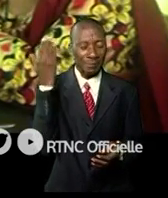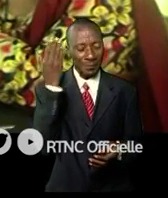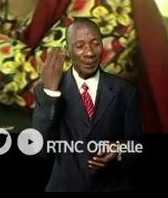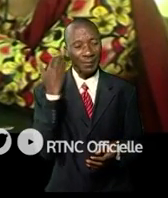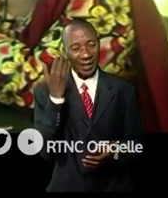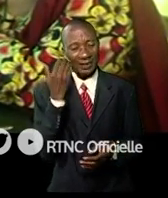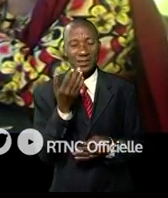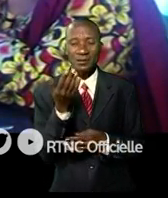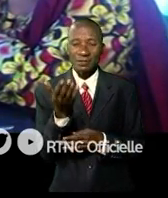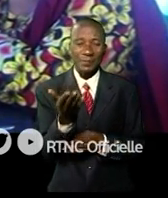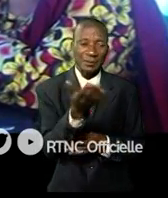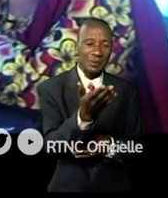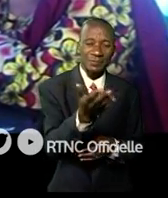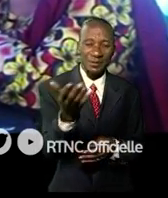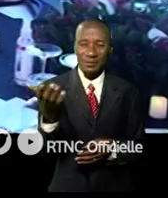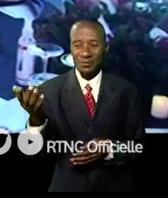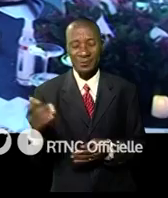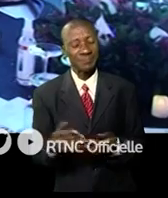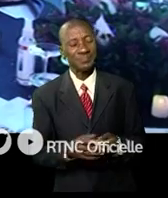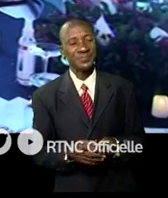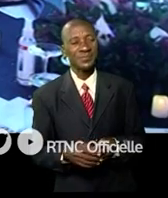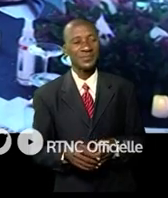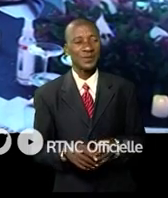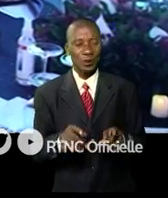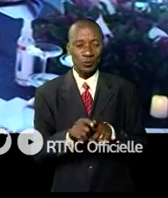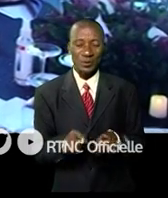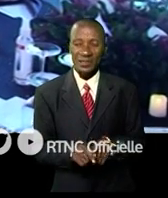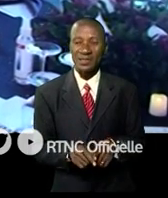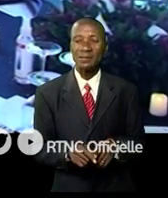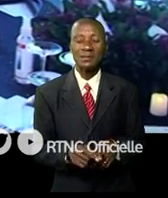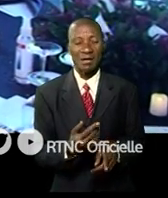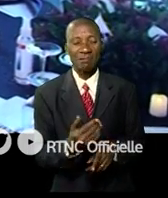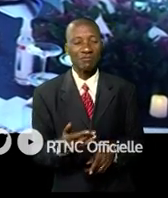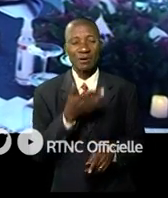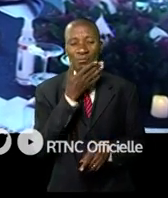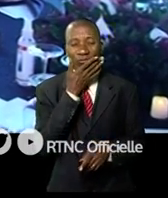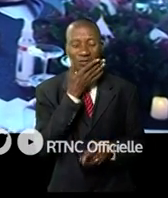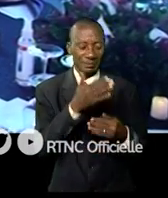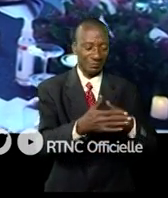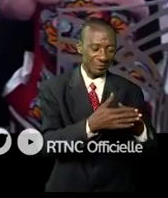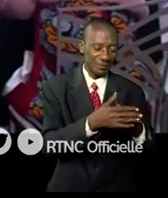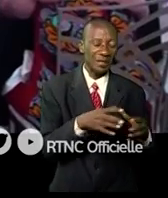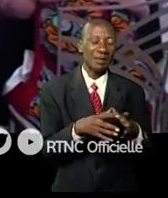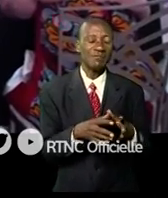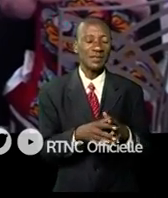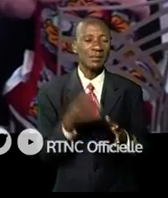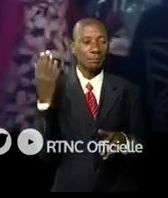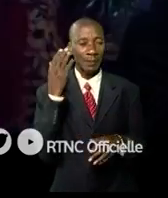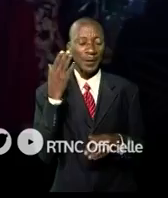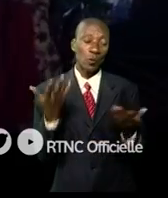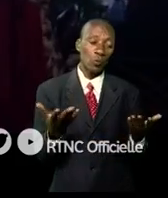un adulte, ils se retrouvent souvent dans des bandes d'enfants des rues, exposés à la déscolarisation,